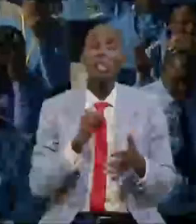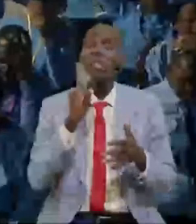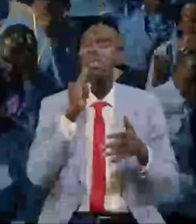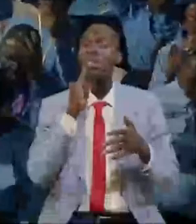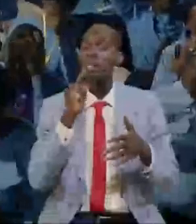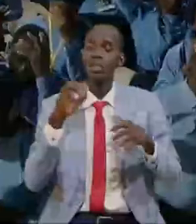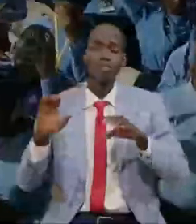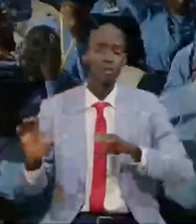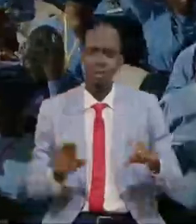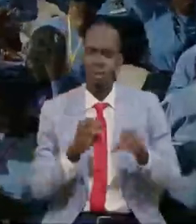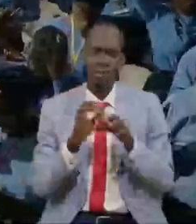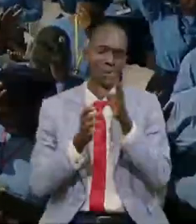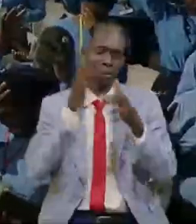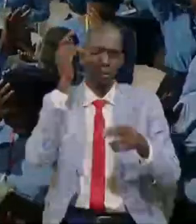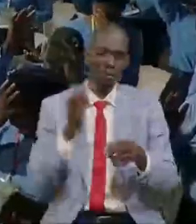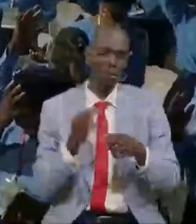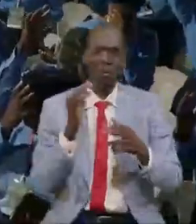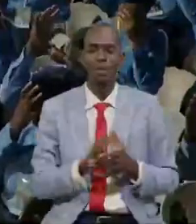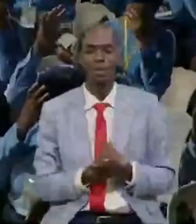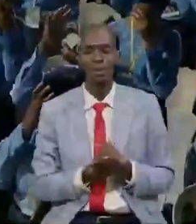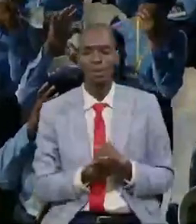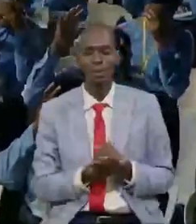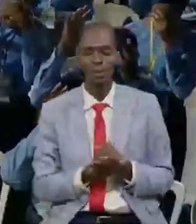C'est fait.